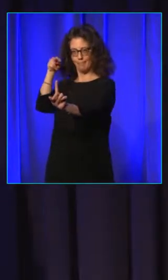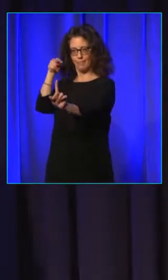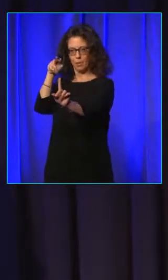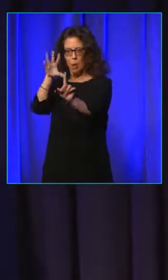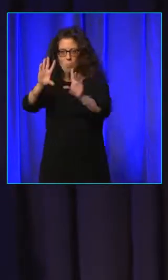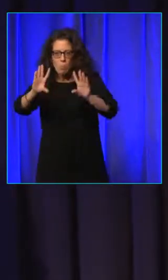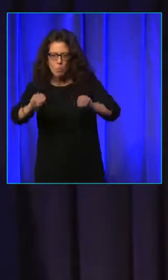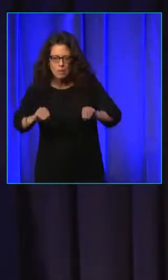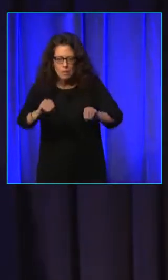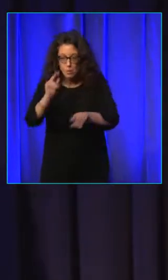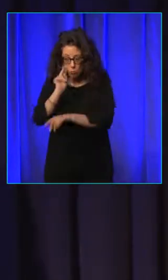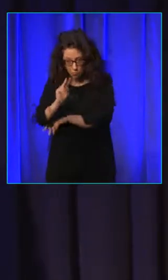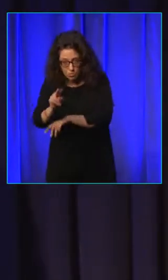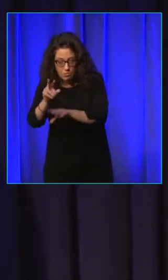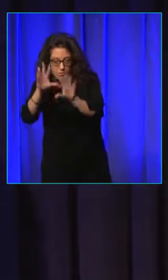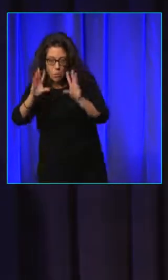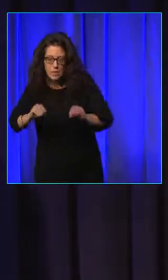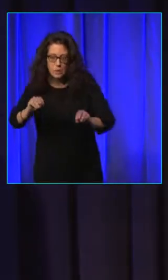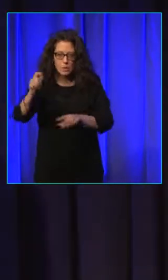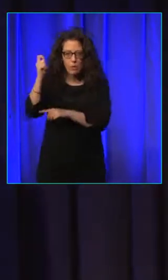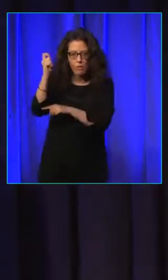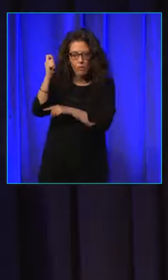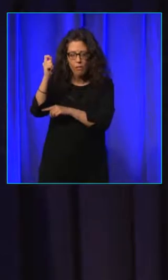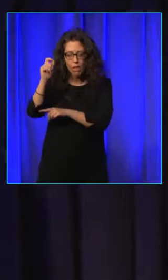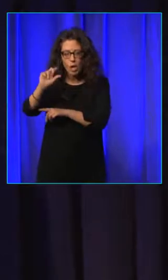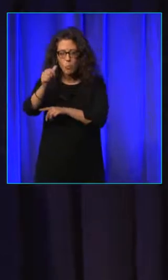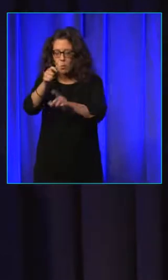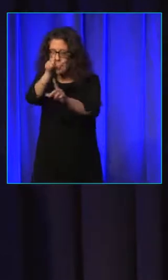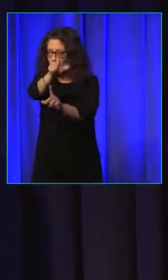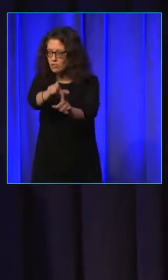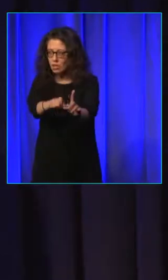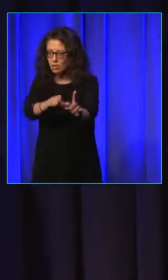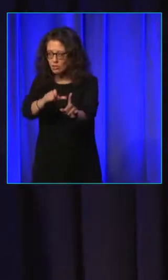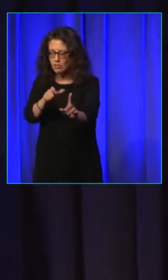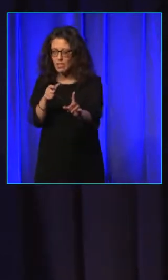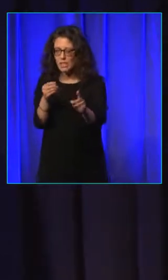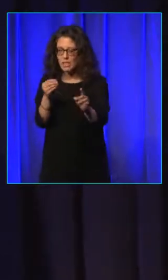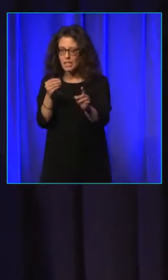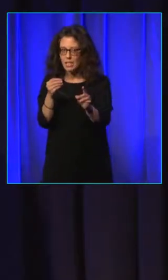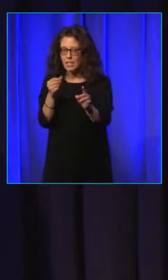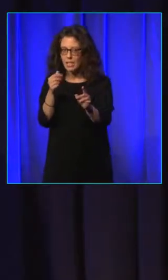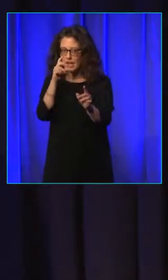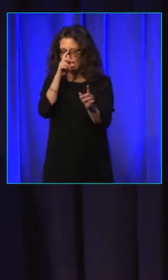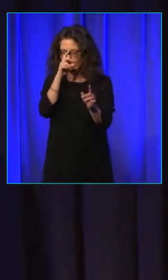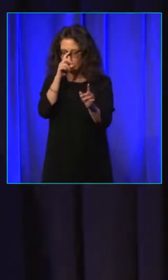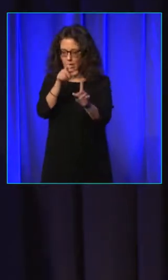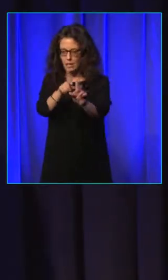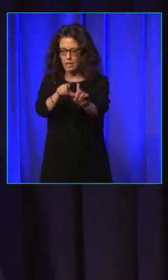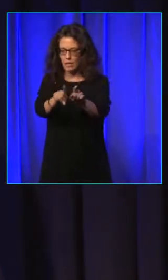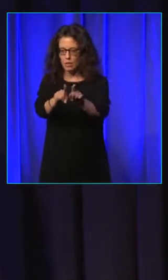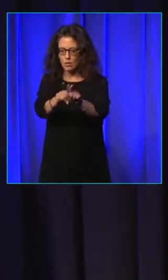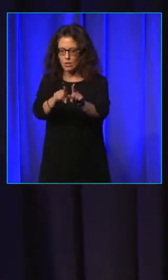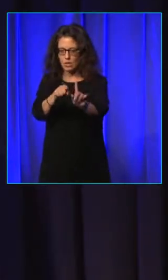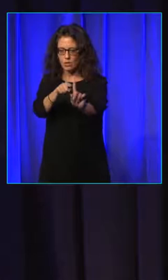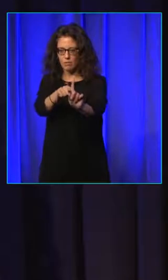dans mon positionnement. Après, je me suis vue en première personne en train de visualiser. Enfin, de voir l'adversaire, de visualiser où est-ce que j'allais,